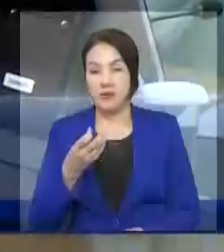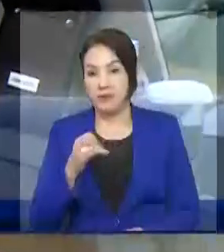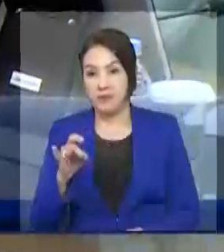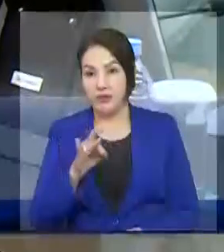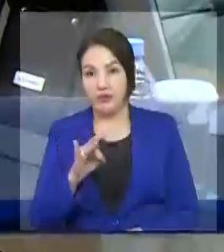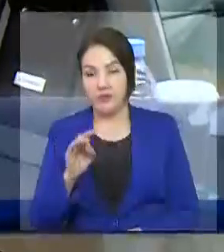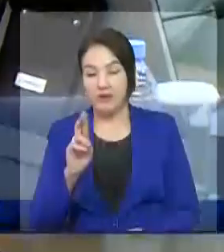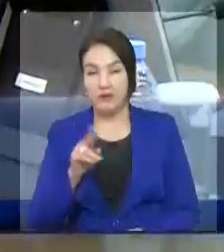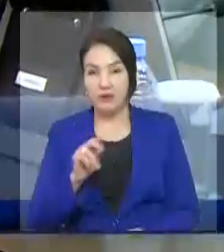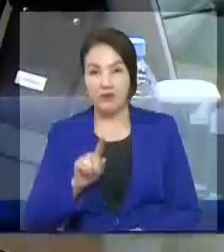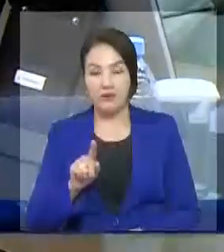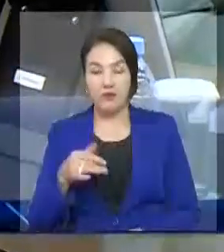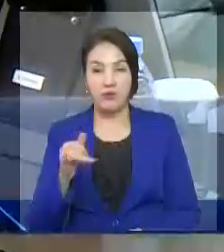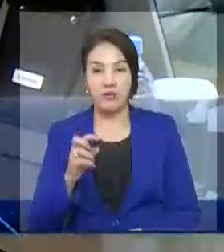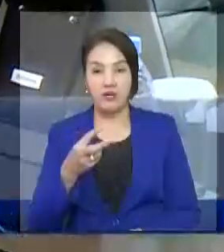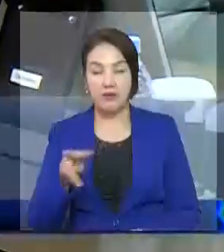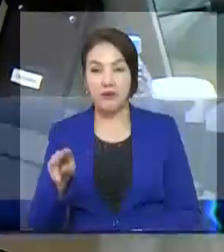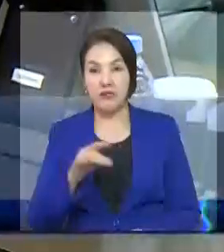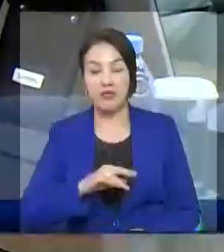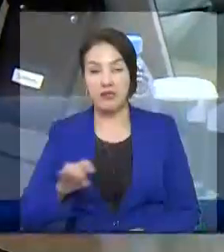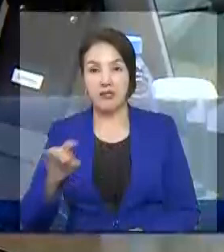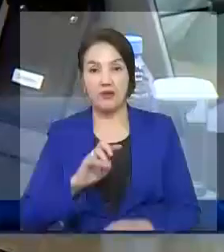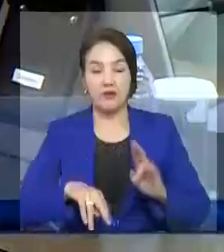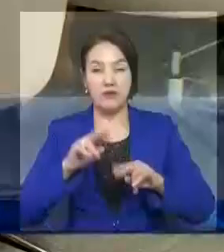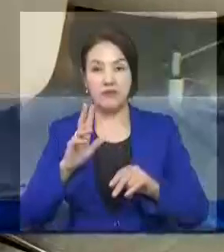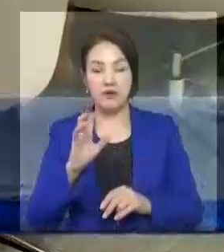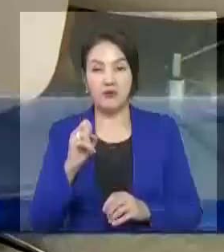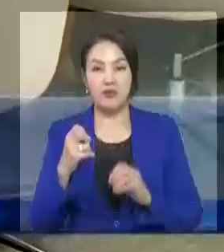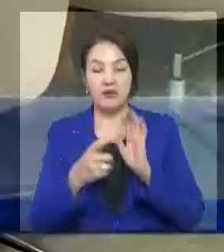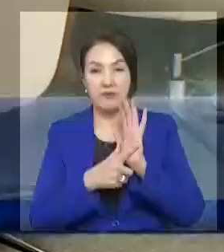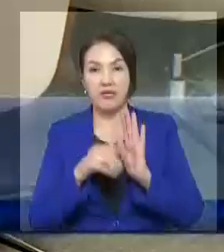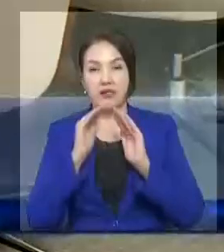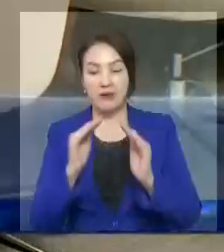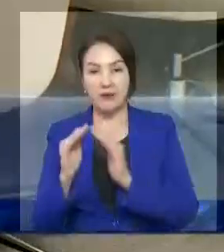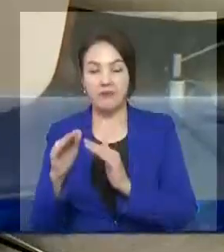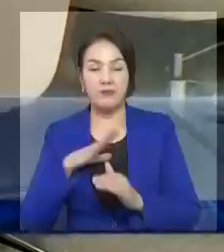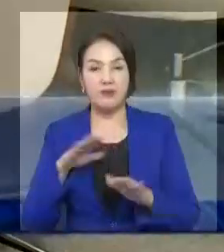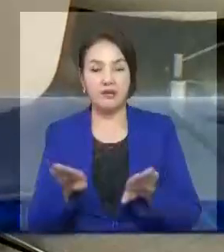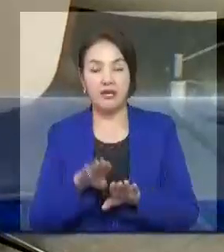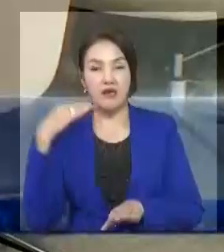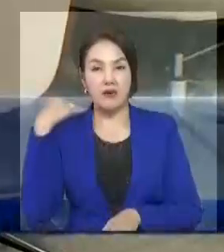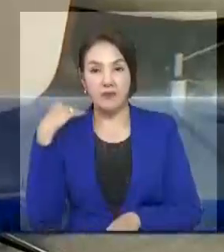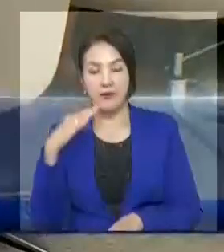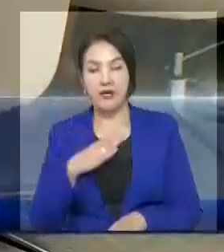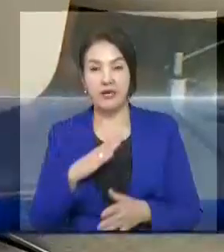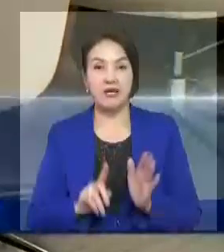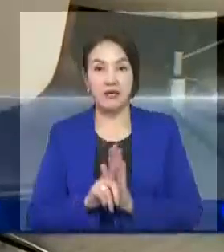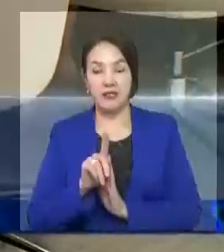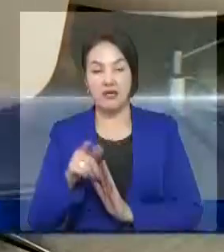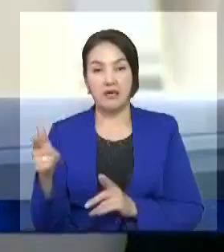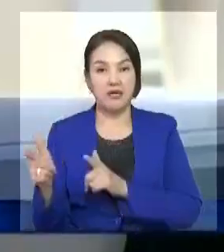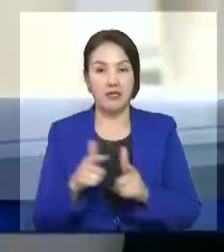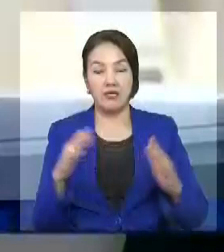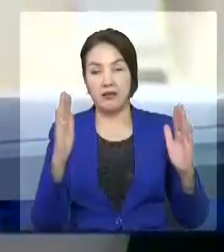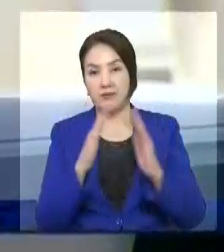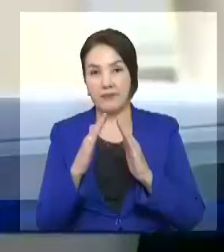Мугалжарском, Темирском и Уилском районах строятся 517 домов. Также в Актубе и упомянутых районах запускается готовое